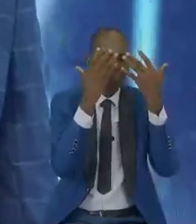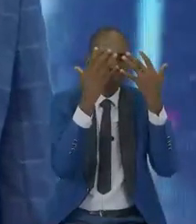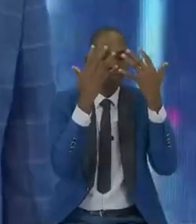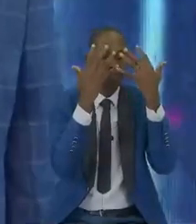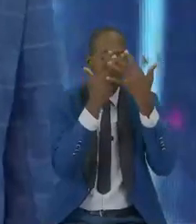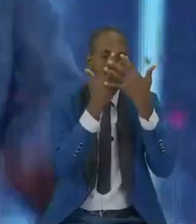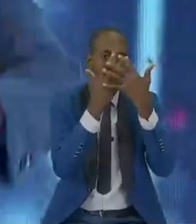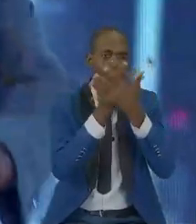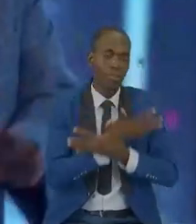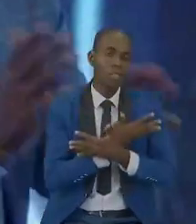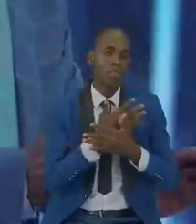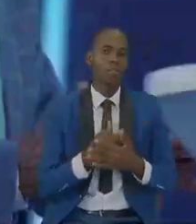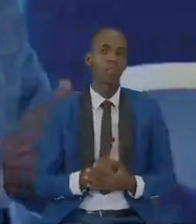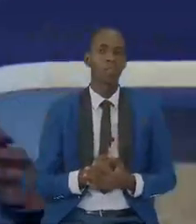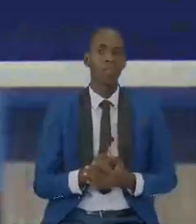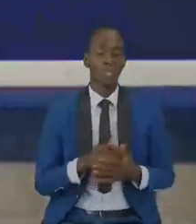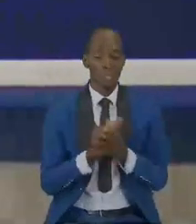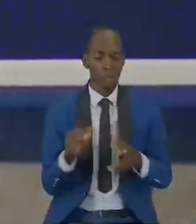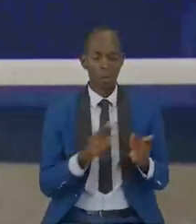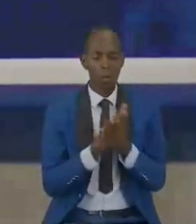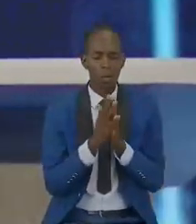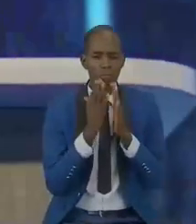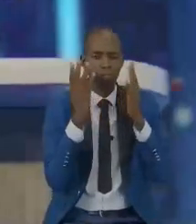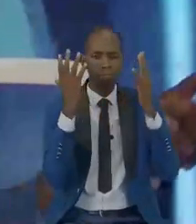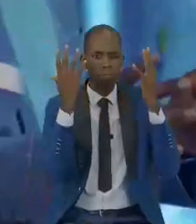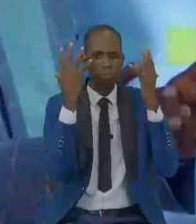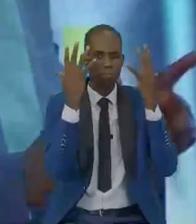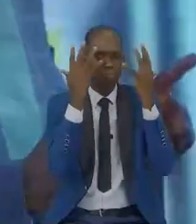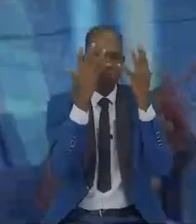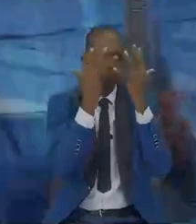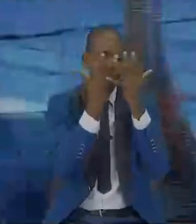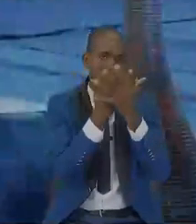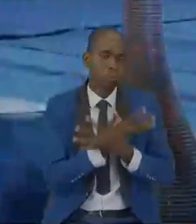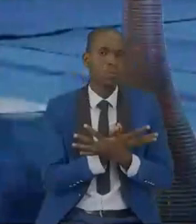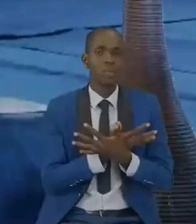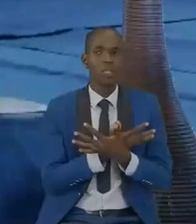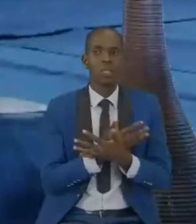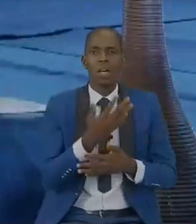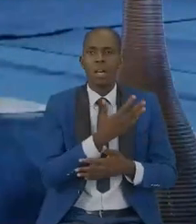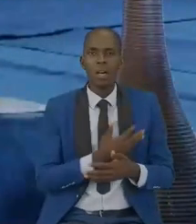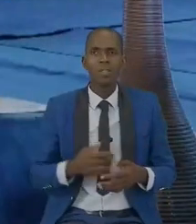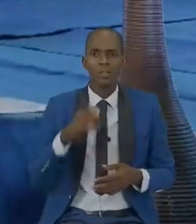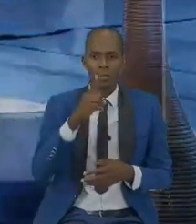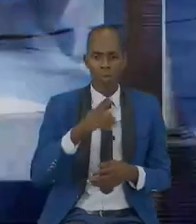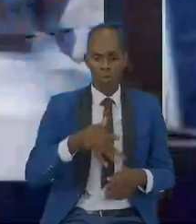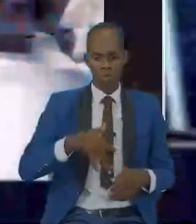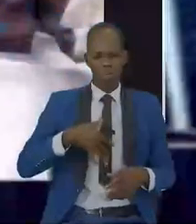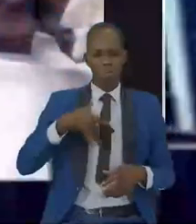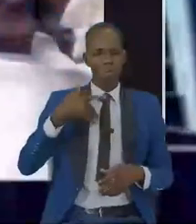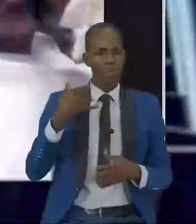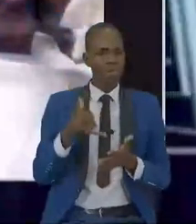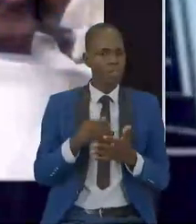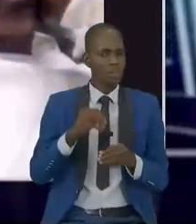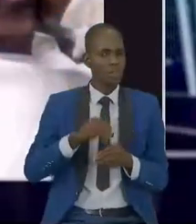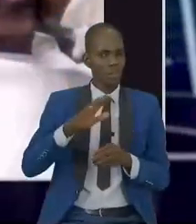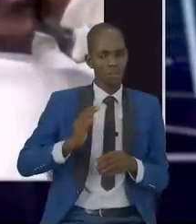Vous empruntez un chemin qui conduit aux ténèbres. Ça devient de plus en plus sombre.